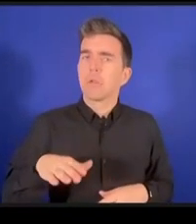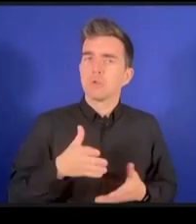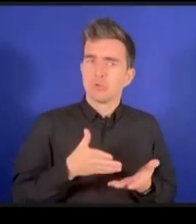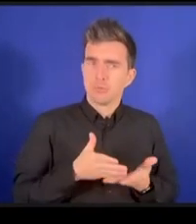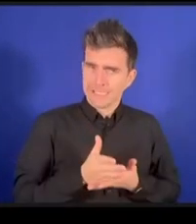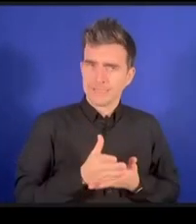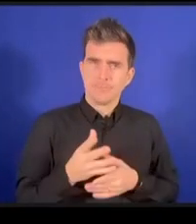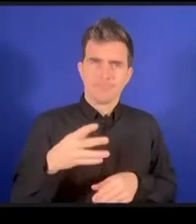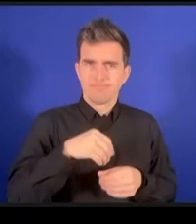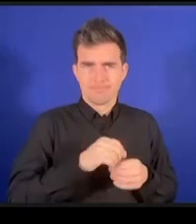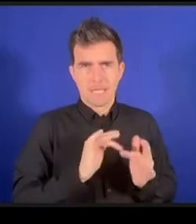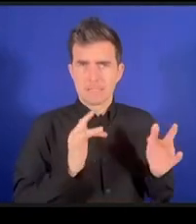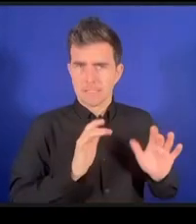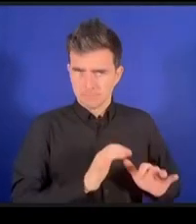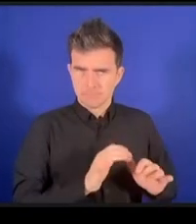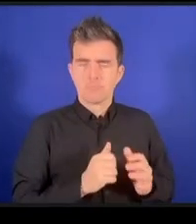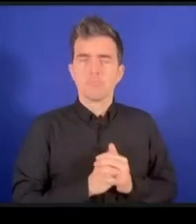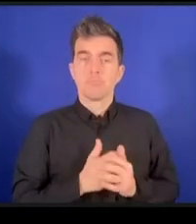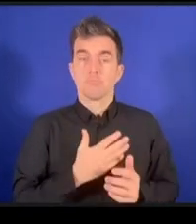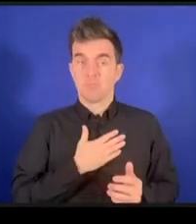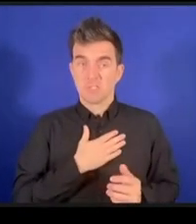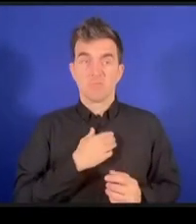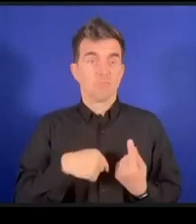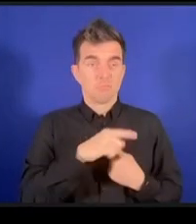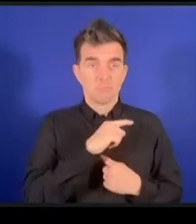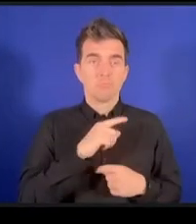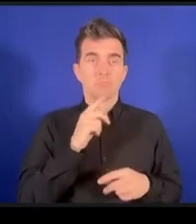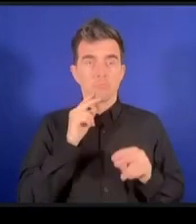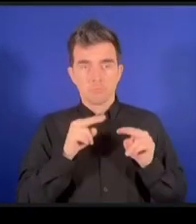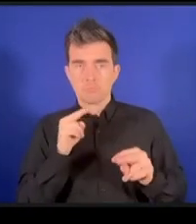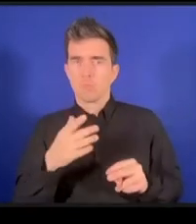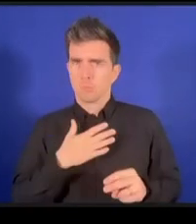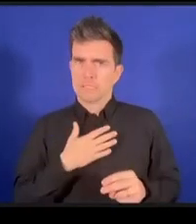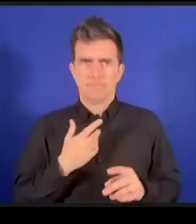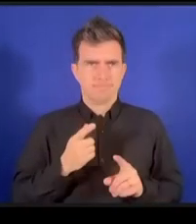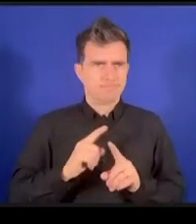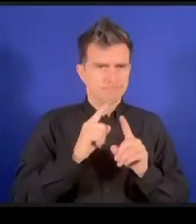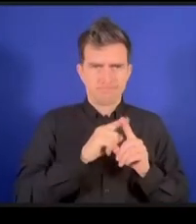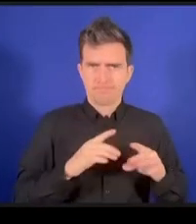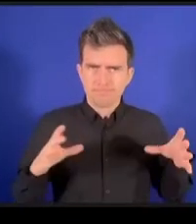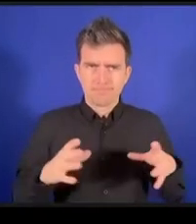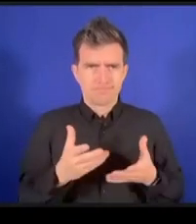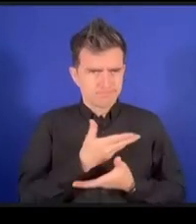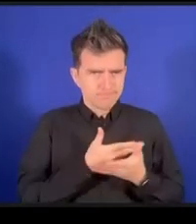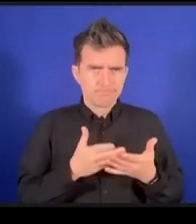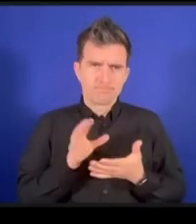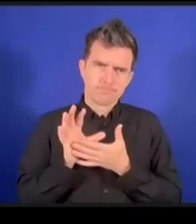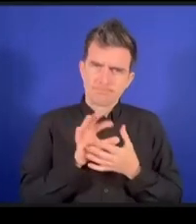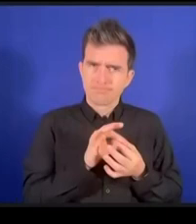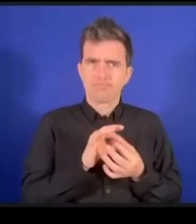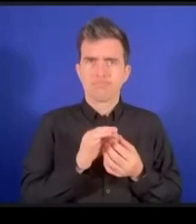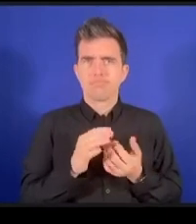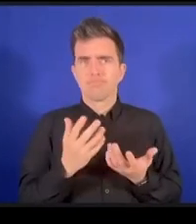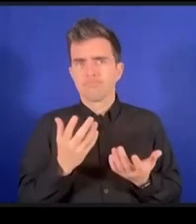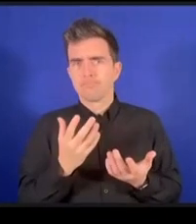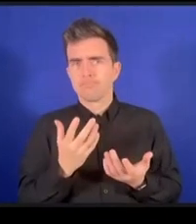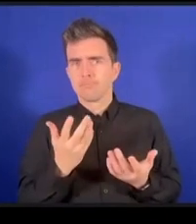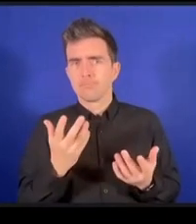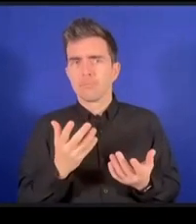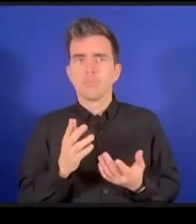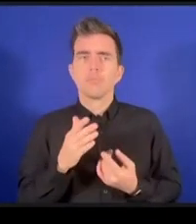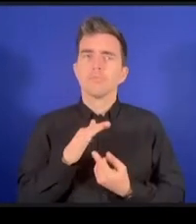динамическая коалиция которая основана на принципах и на содержании на положении